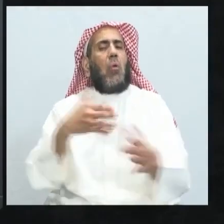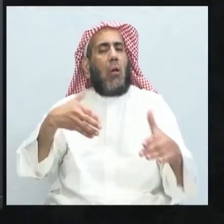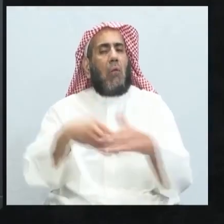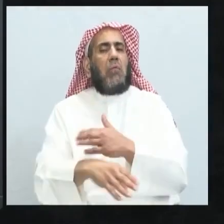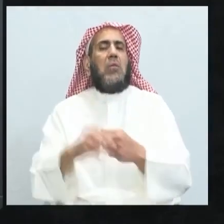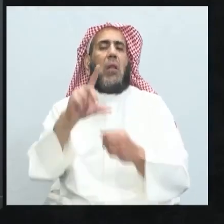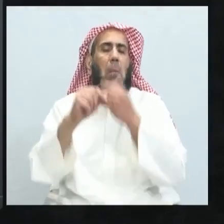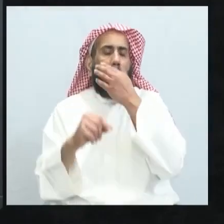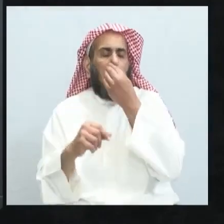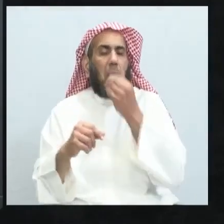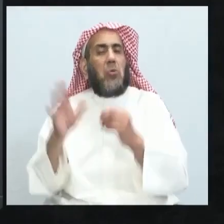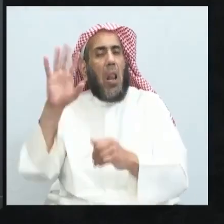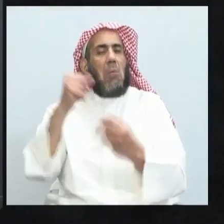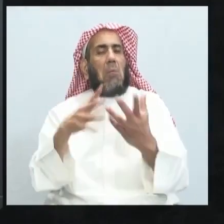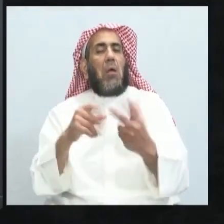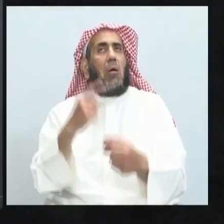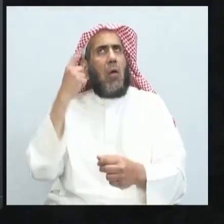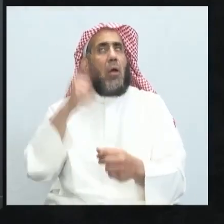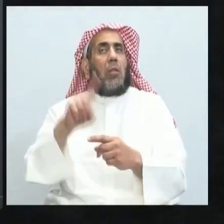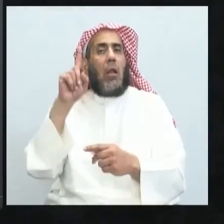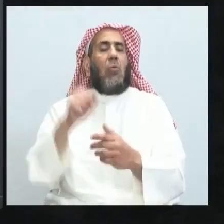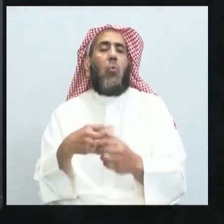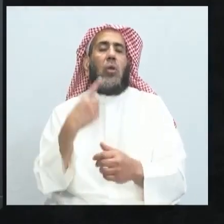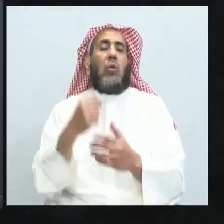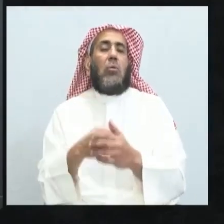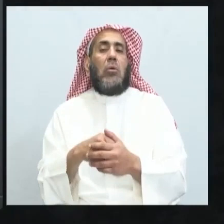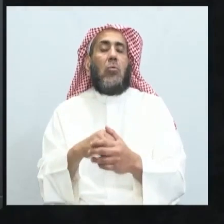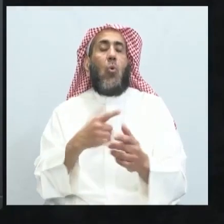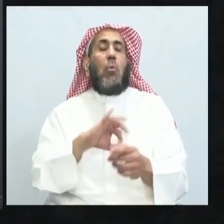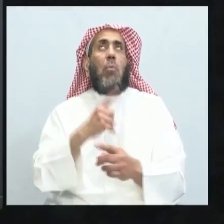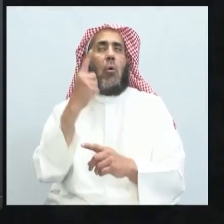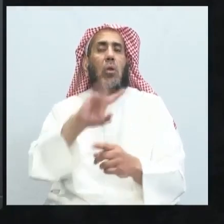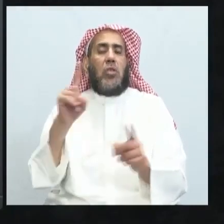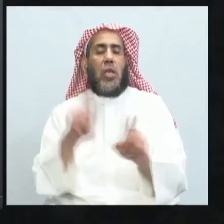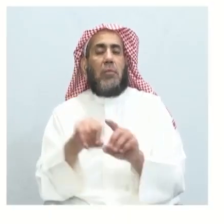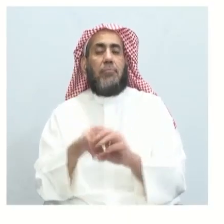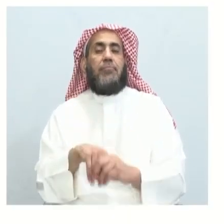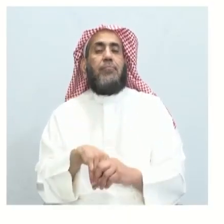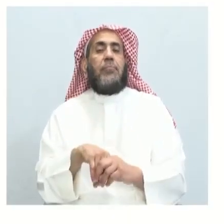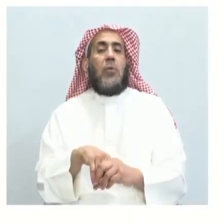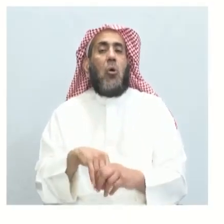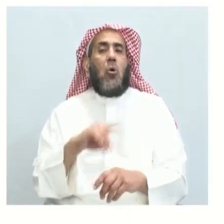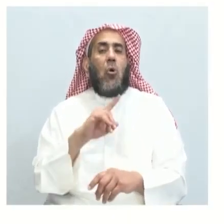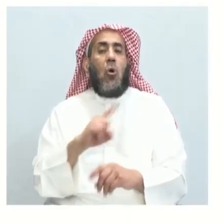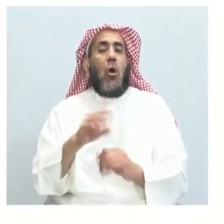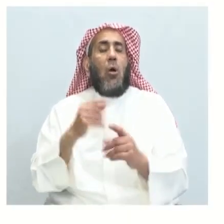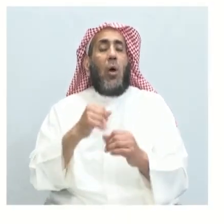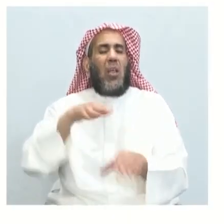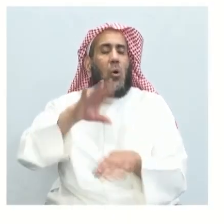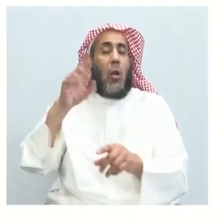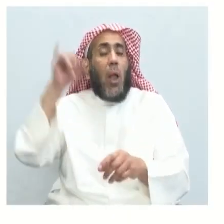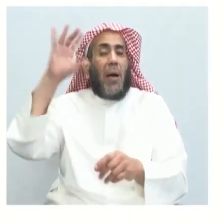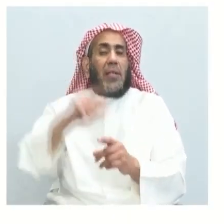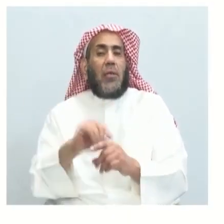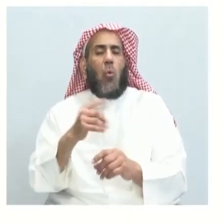او يسلم ويعرف ان الله عز وجل وحده يؤمن بالله وحده لا شريك له ولا تقطع تذبح بشاه ولا